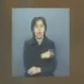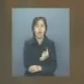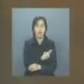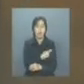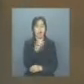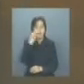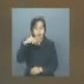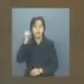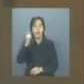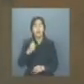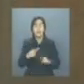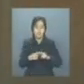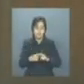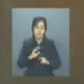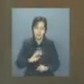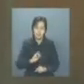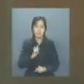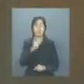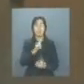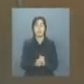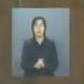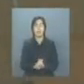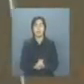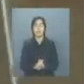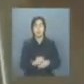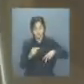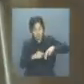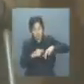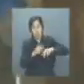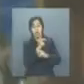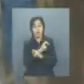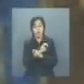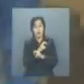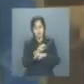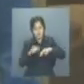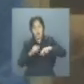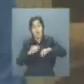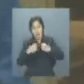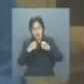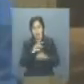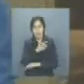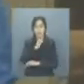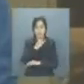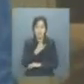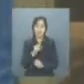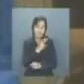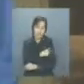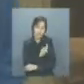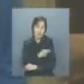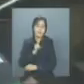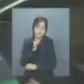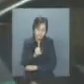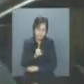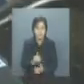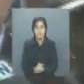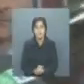อาการบาดเจ็บดีขึ้นหลังจากที่ปิยะได้เข้ารับรักษาตัวที่โรงพยาบาลเมื่อวันจันทร์ที่ผ่านมาโดยปิ